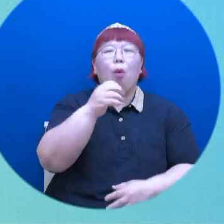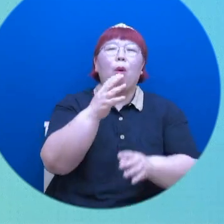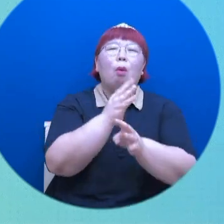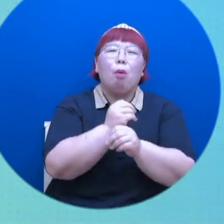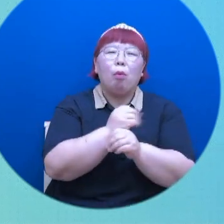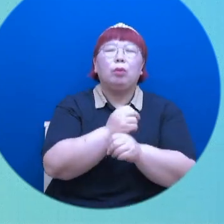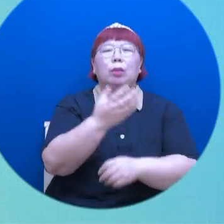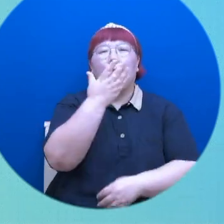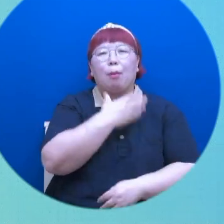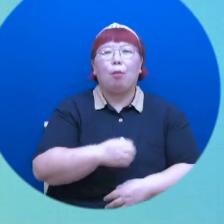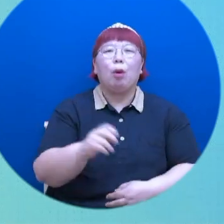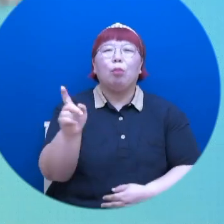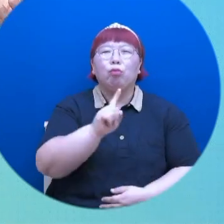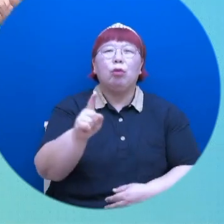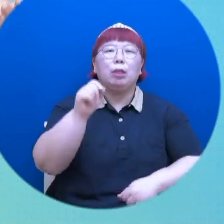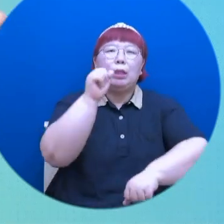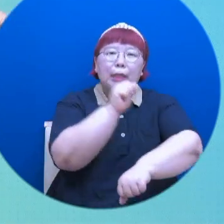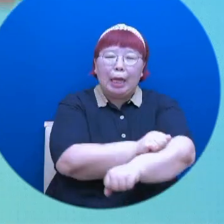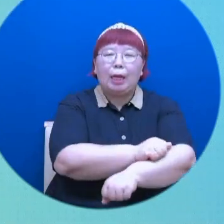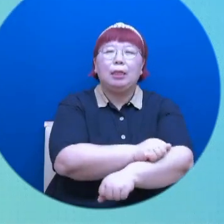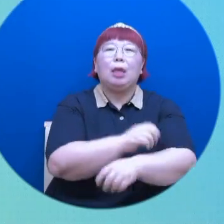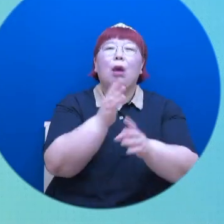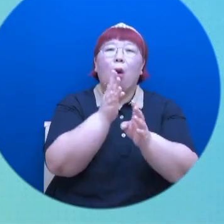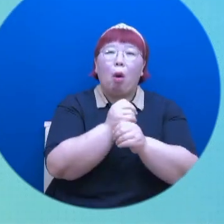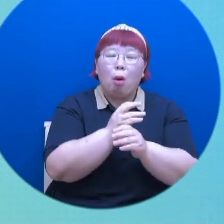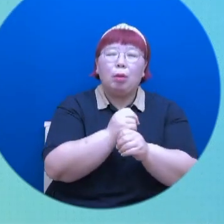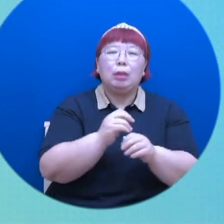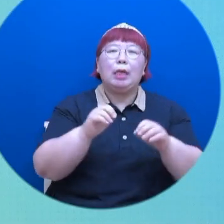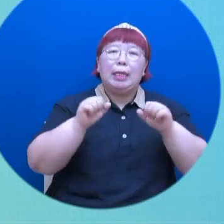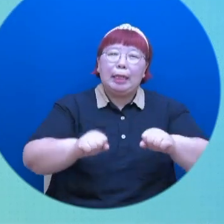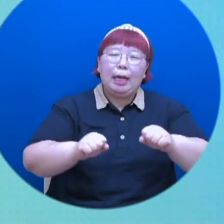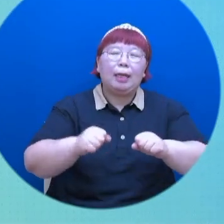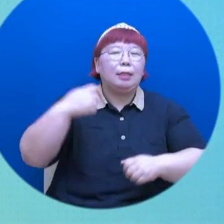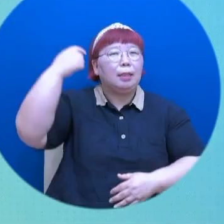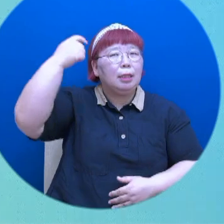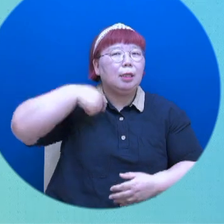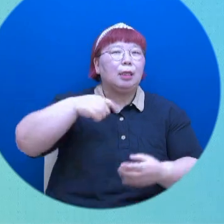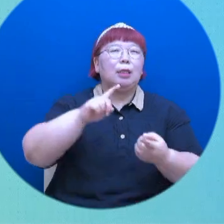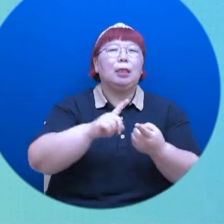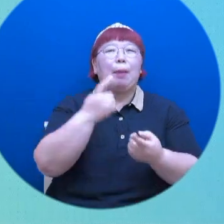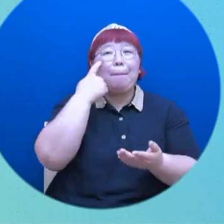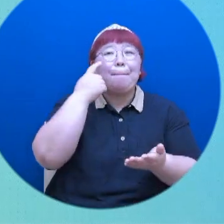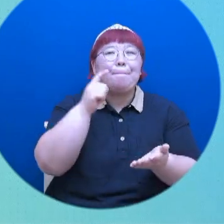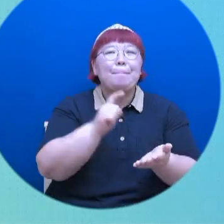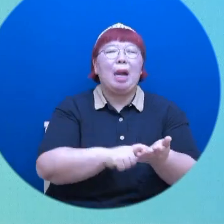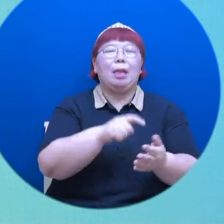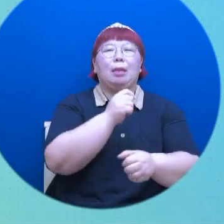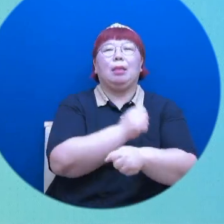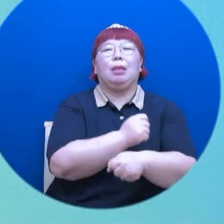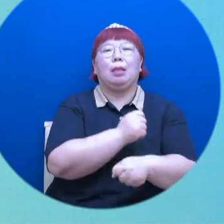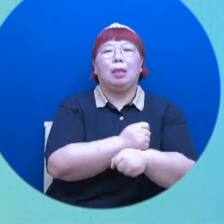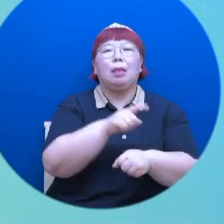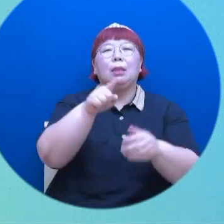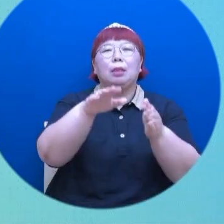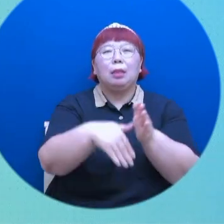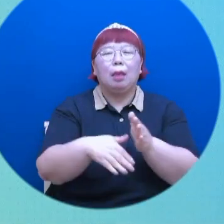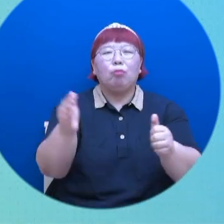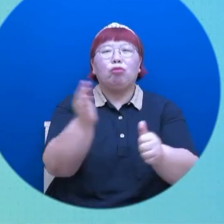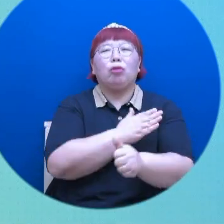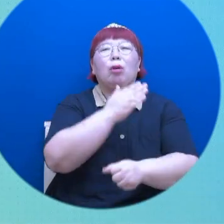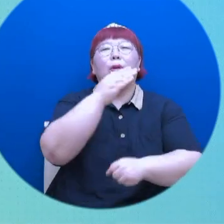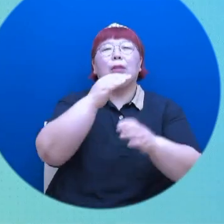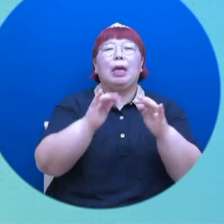행복한지, 무엇을 잘하는지, 언제 살아있음을 느끼는지 발견했더니 그때 비로소